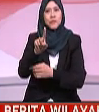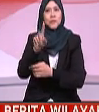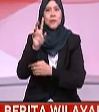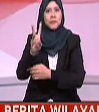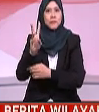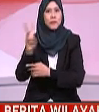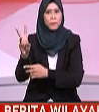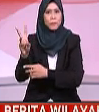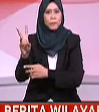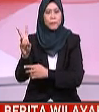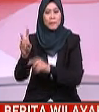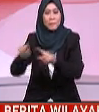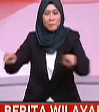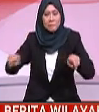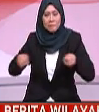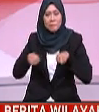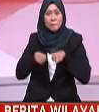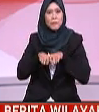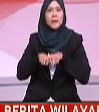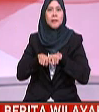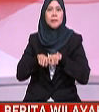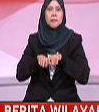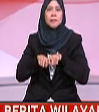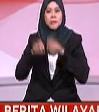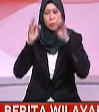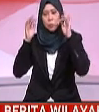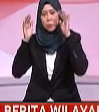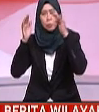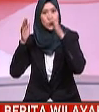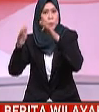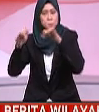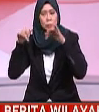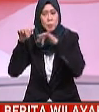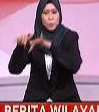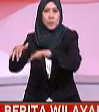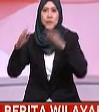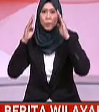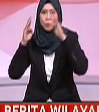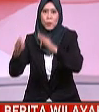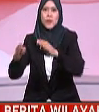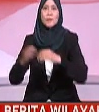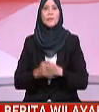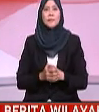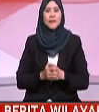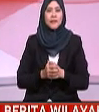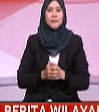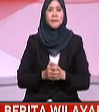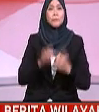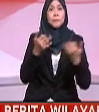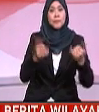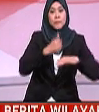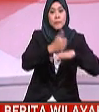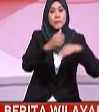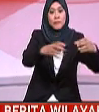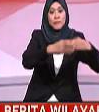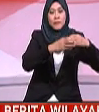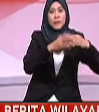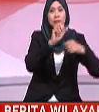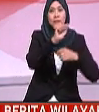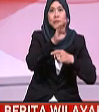22,166 hotspot ataupun kawasan tumpuan. Selanjutnya, keanggotaan ABC-19